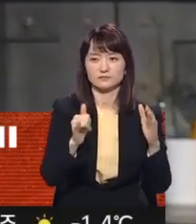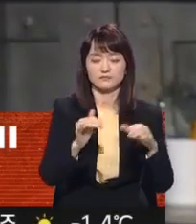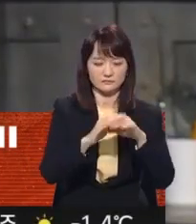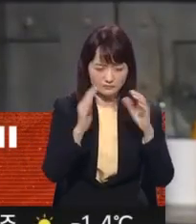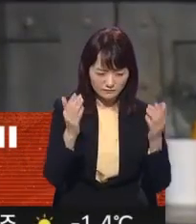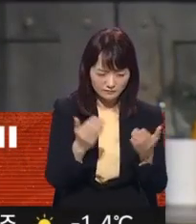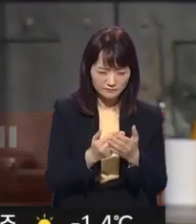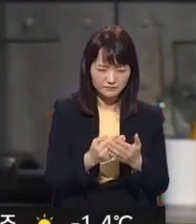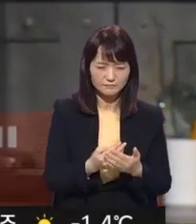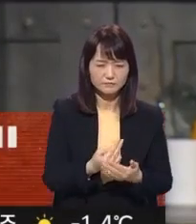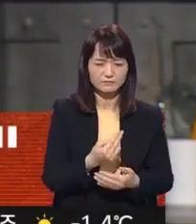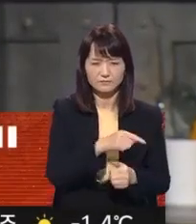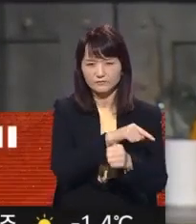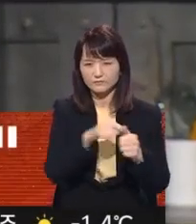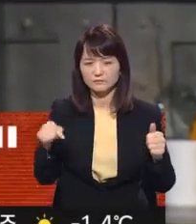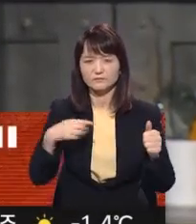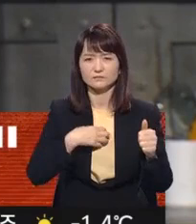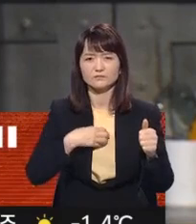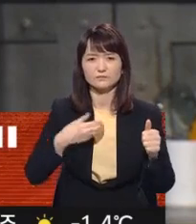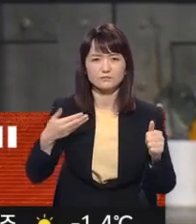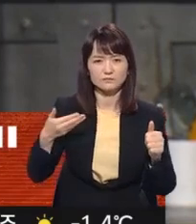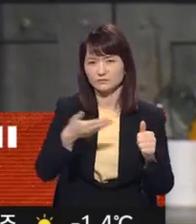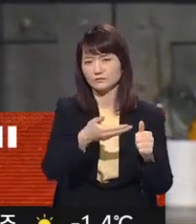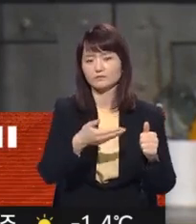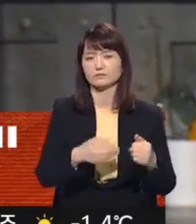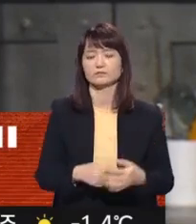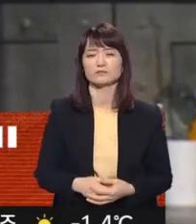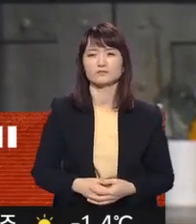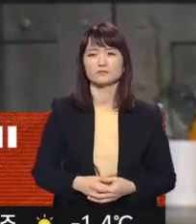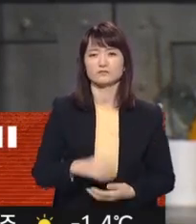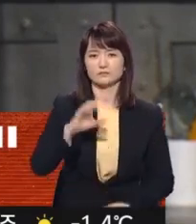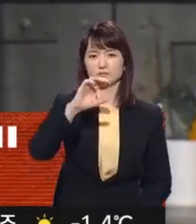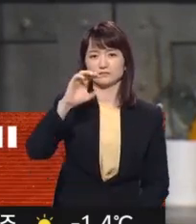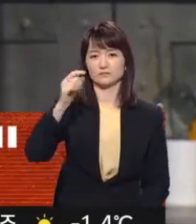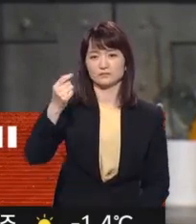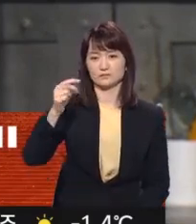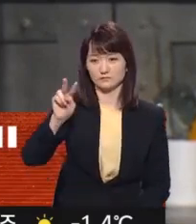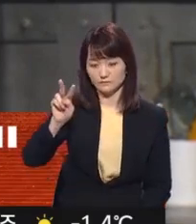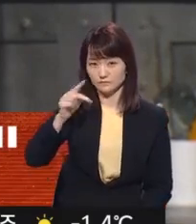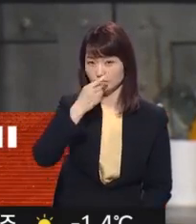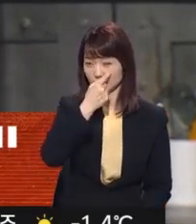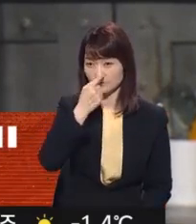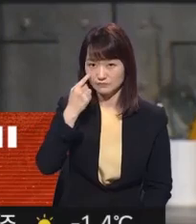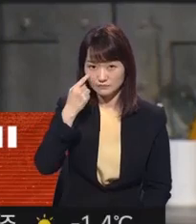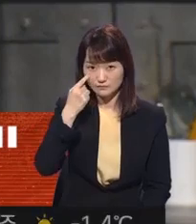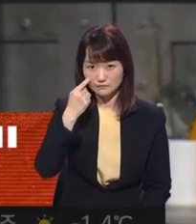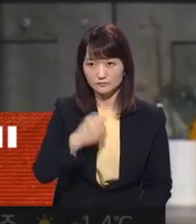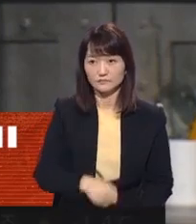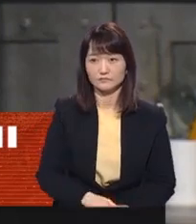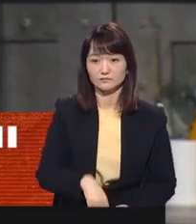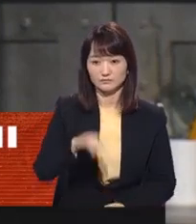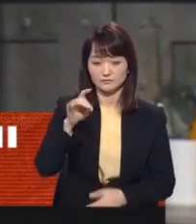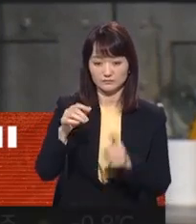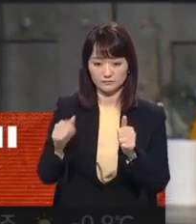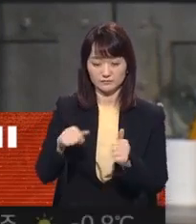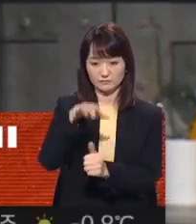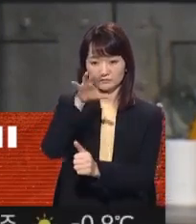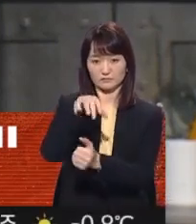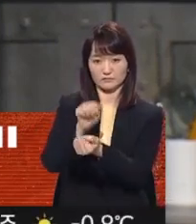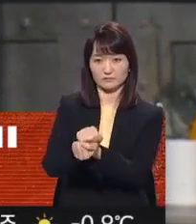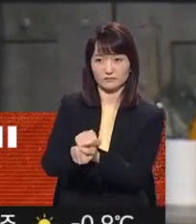위협하고 있는 상황인데요이 상황이 어떻게 됐는가 cctv를 통해서 이제 확인을 하고 제일 처음에는 법원에 구속영장을